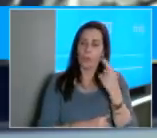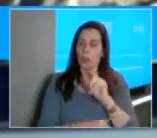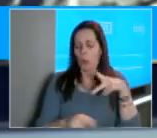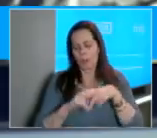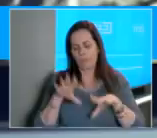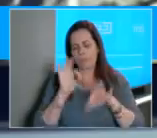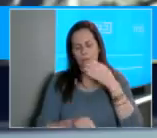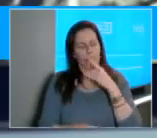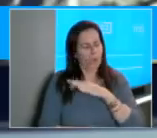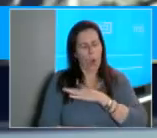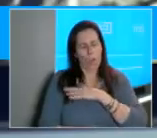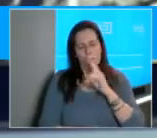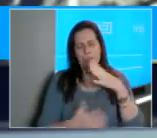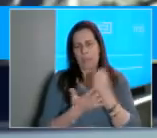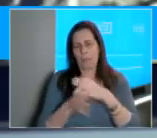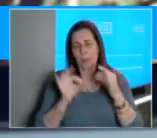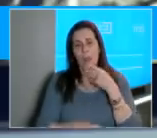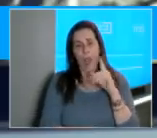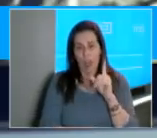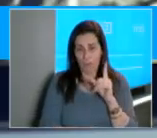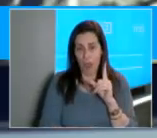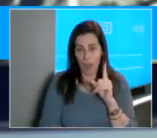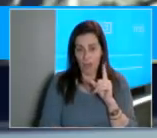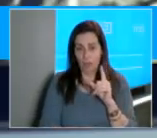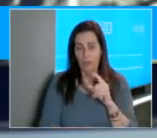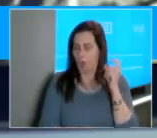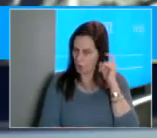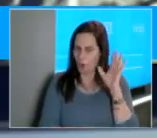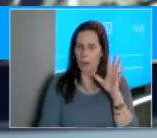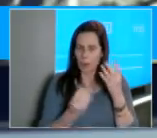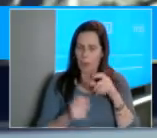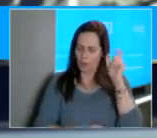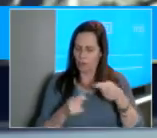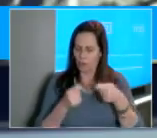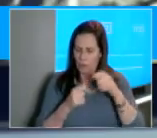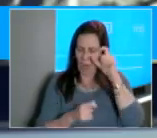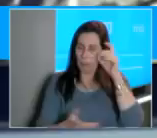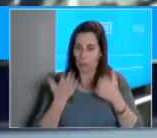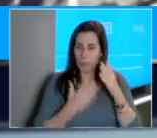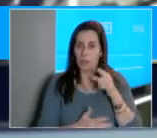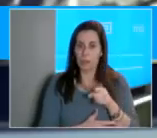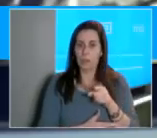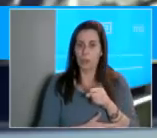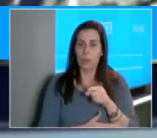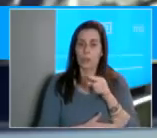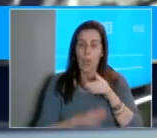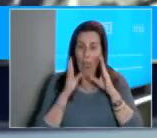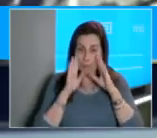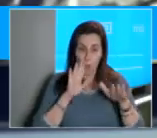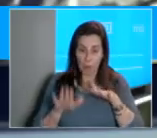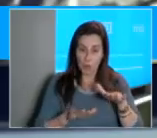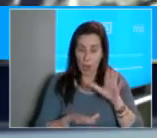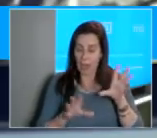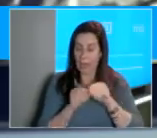לא מתערבים בבחירות ולא אכפת להם מי יעלה, אבל בגדול בגדול את שומעת מסביבתו של אבו מאזן שאת האמון בממשלה